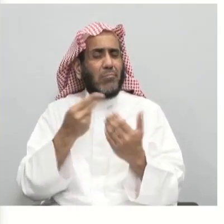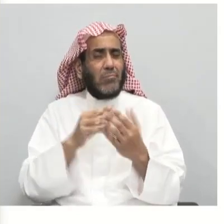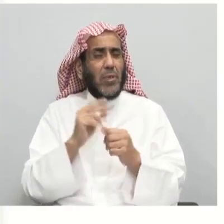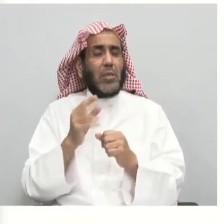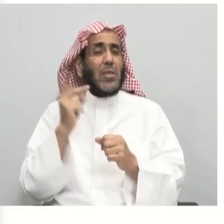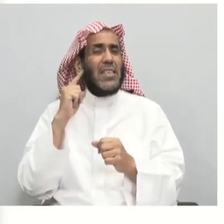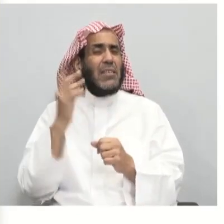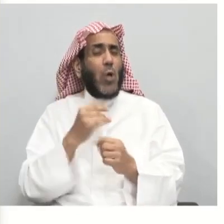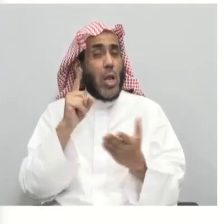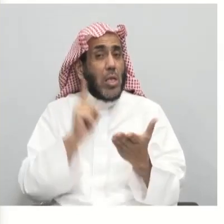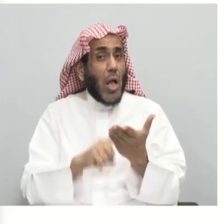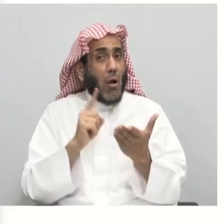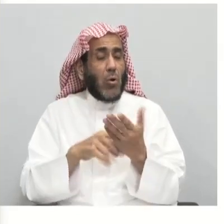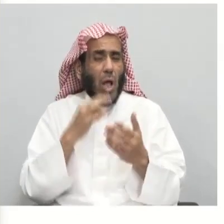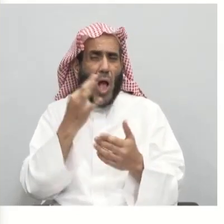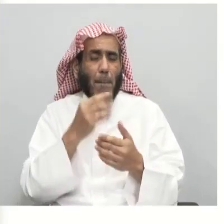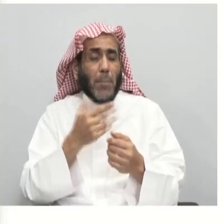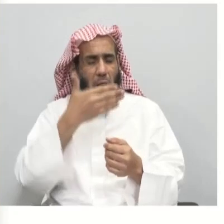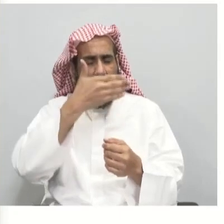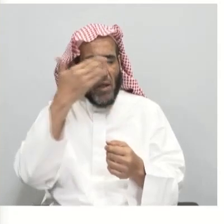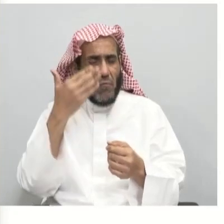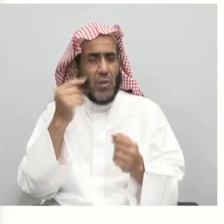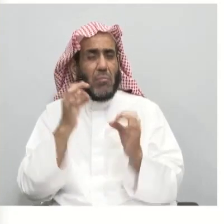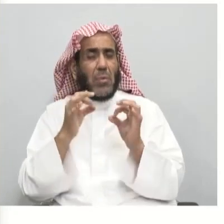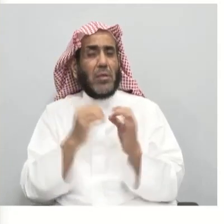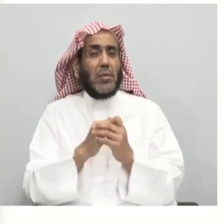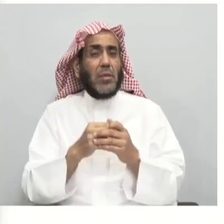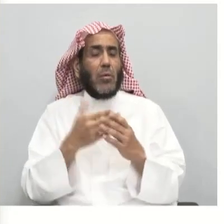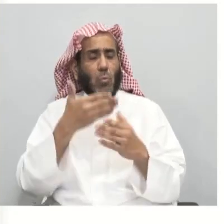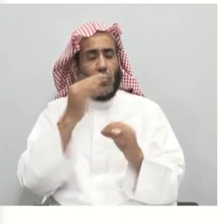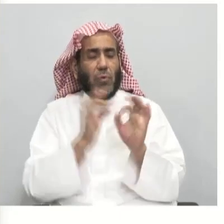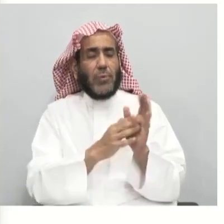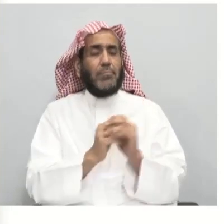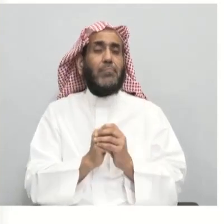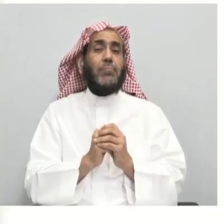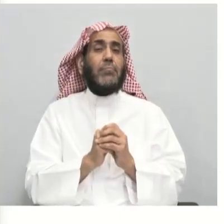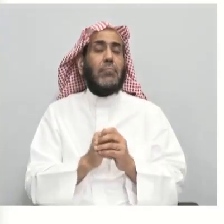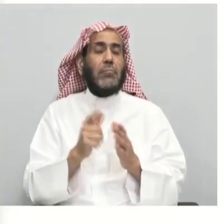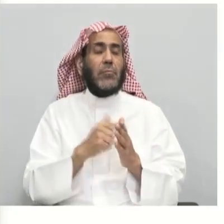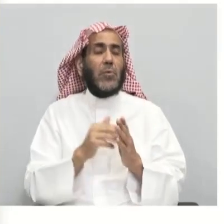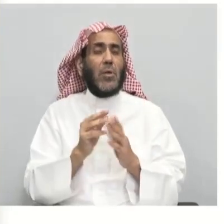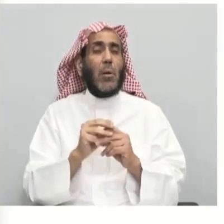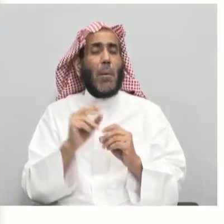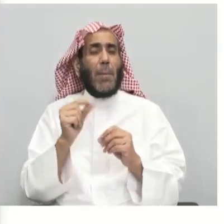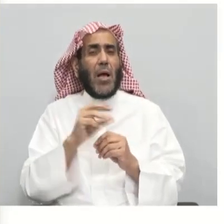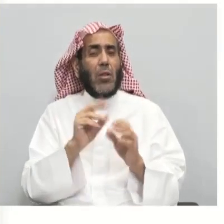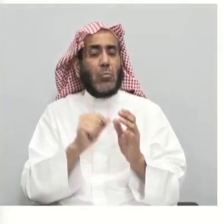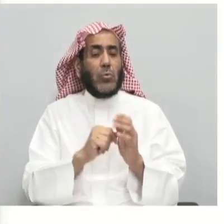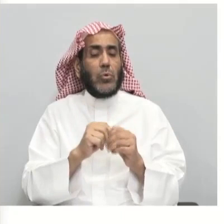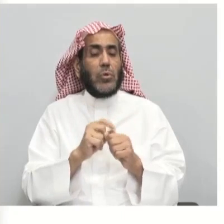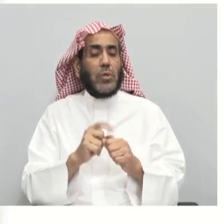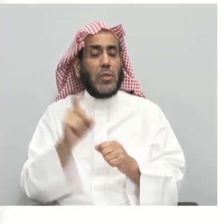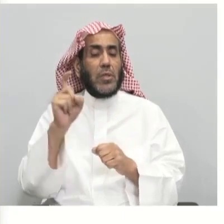التسميع للتاكد من حفظ الماده المراد وحفظها هذه بعض الرموز في